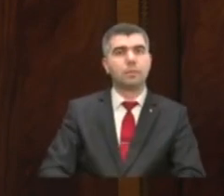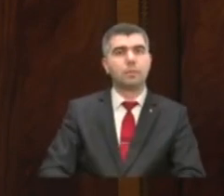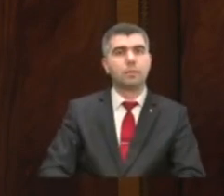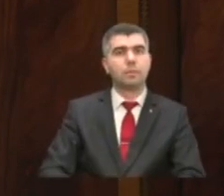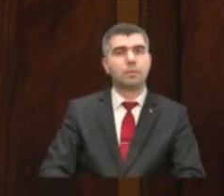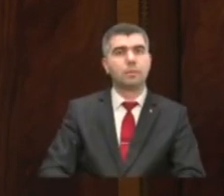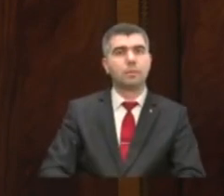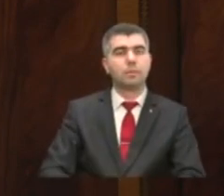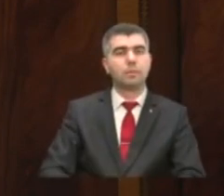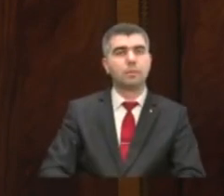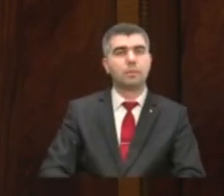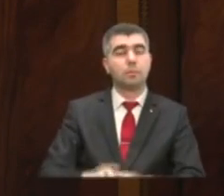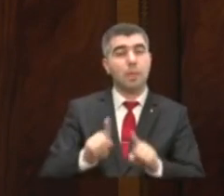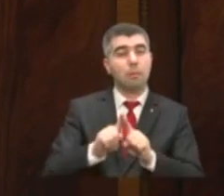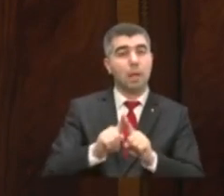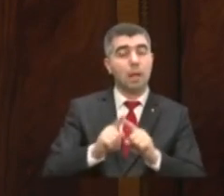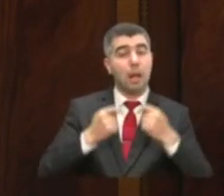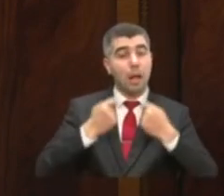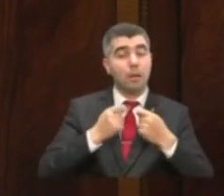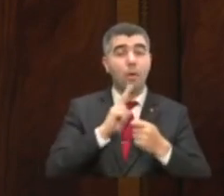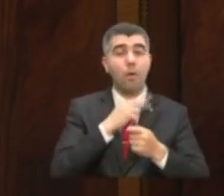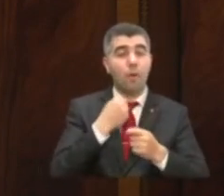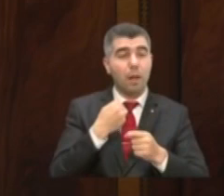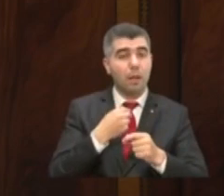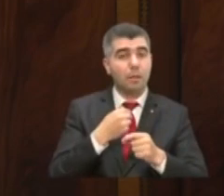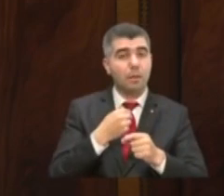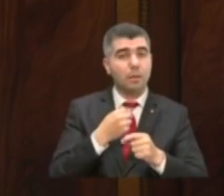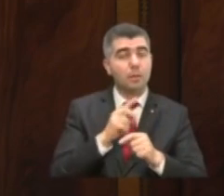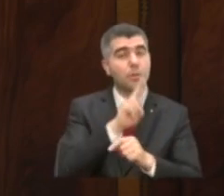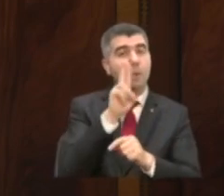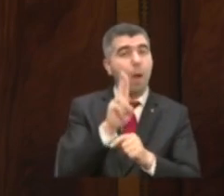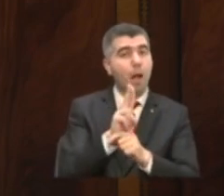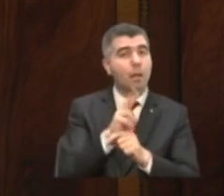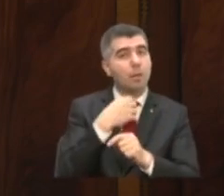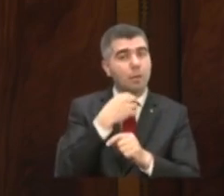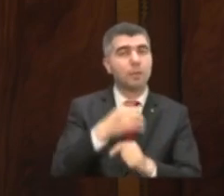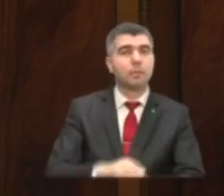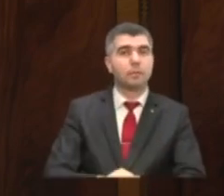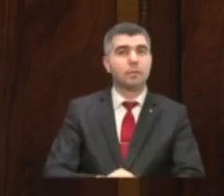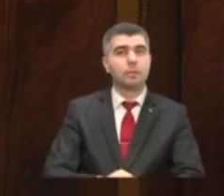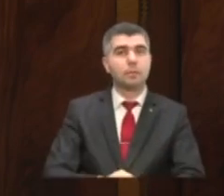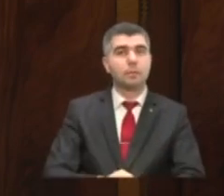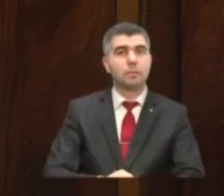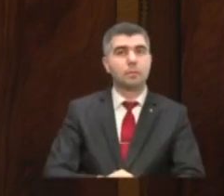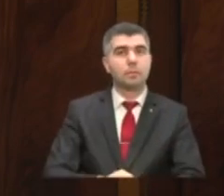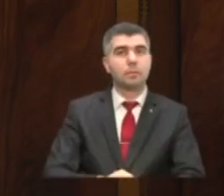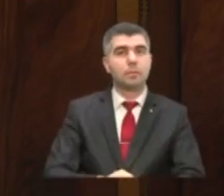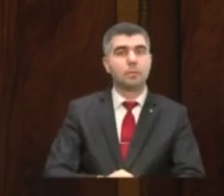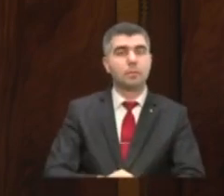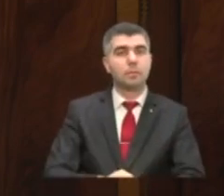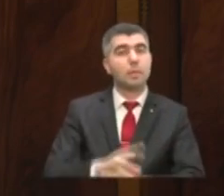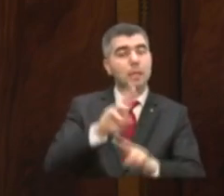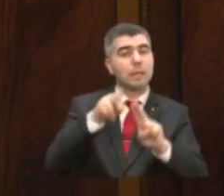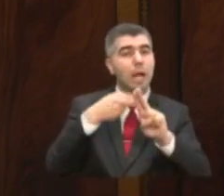هذا السؤال هو رئيس الحكومة وانتم مسؤولين على الحكومة ككل. جوابا على يعني